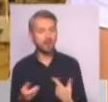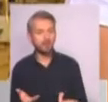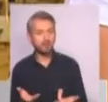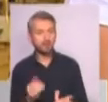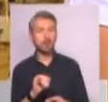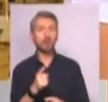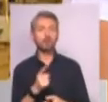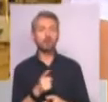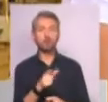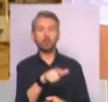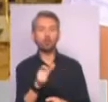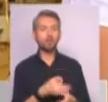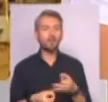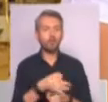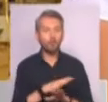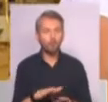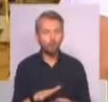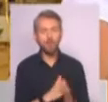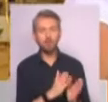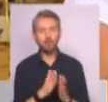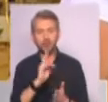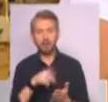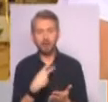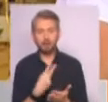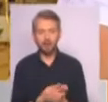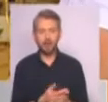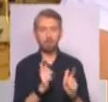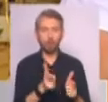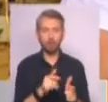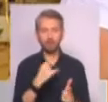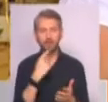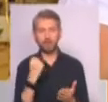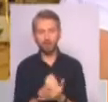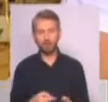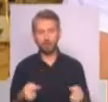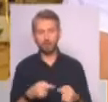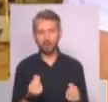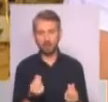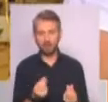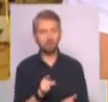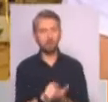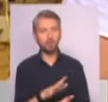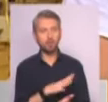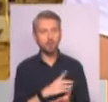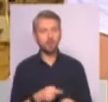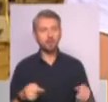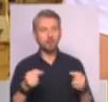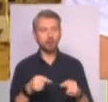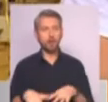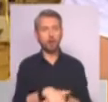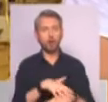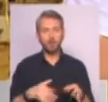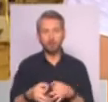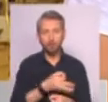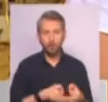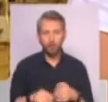і чому з людьми не обговорюємо, процедура передбачає погодження і затвердження відповідних тарифів. Мало бути відповідне громадське обговорення